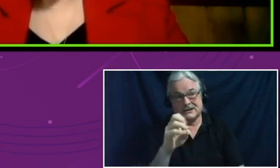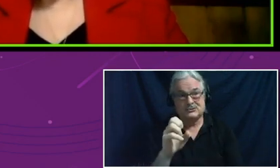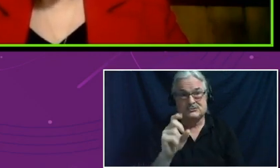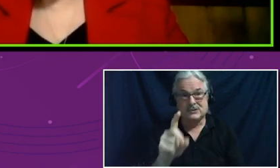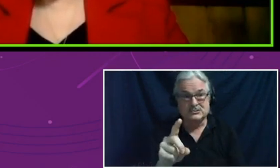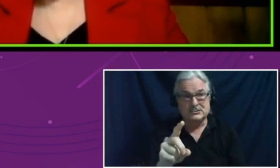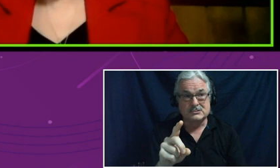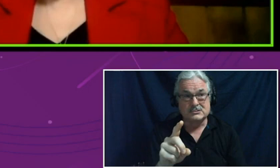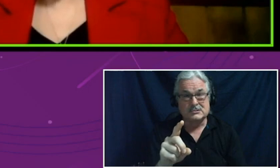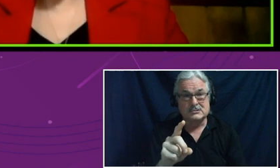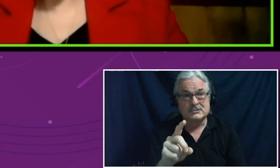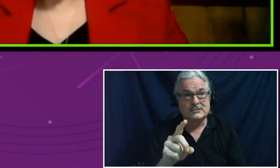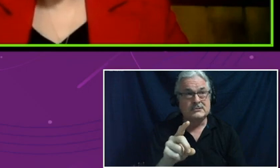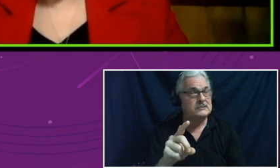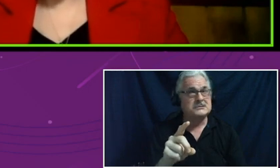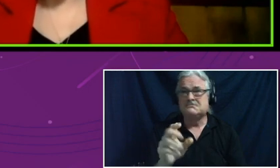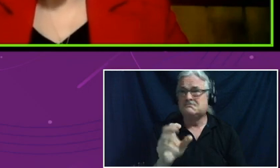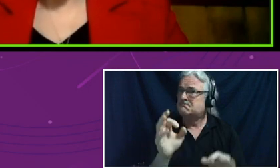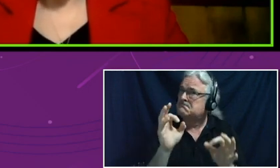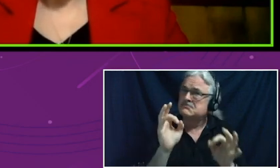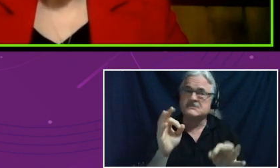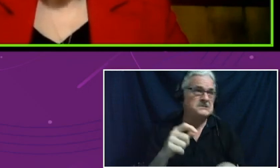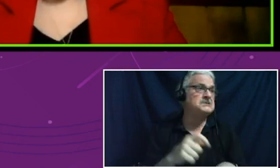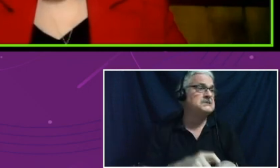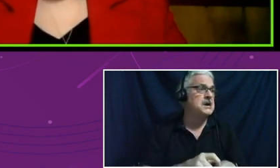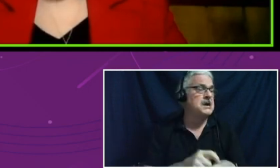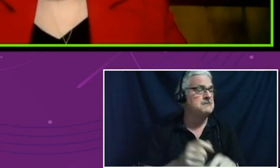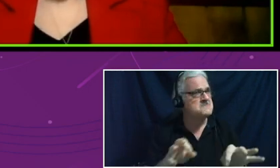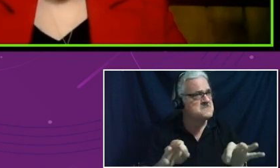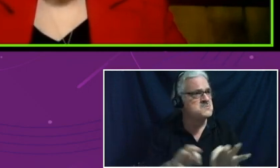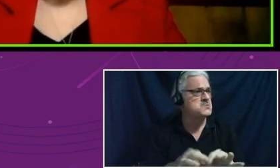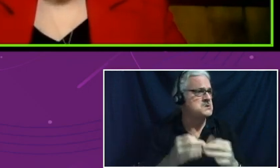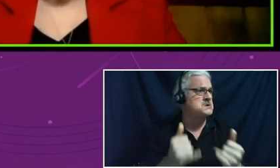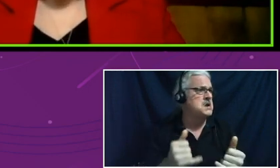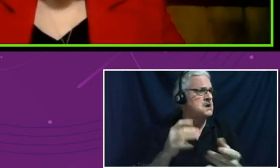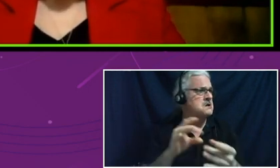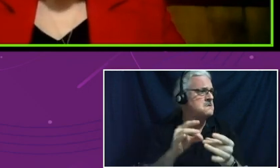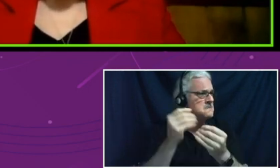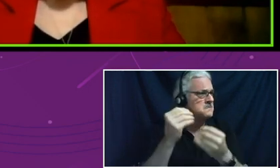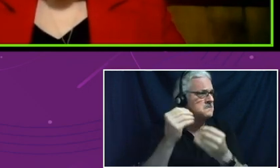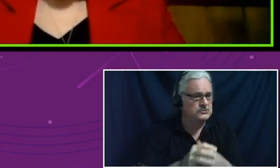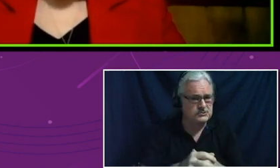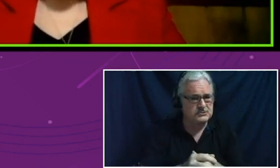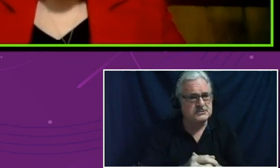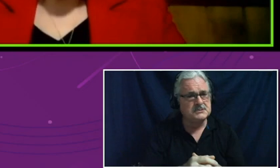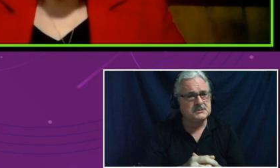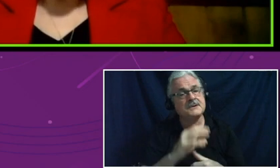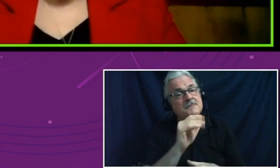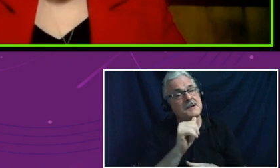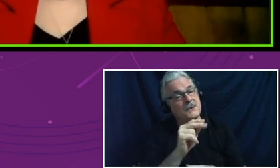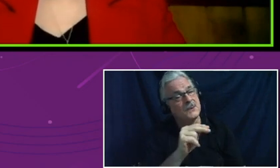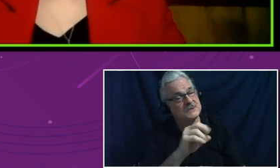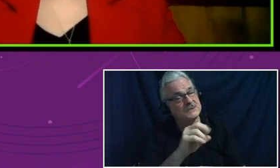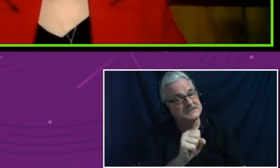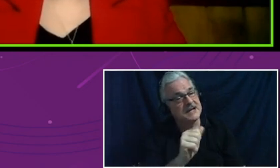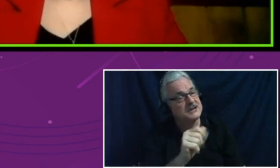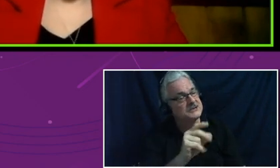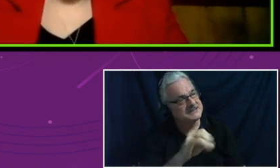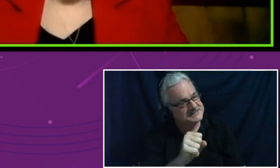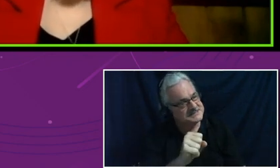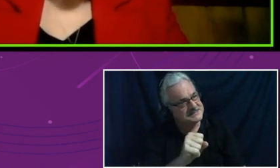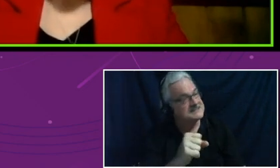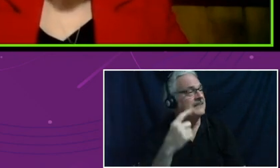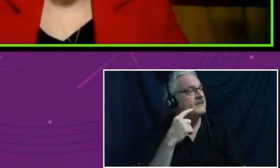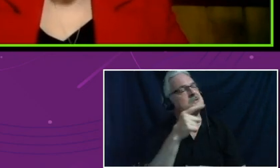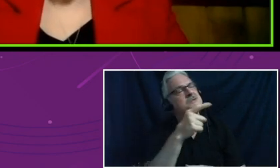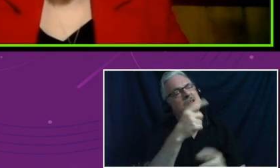Manos Antoninis, je pense que vous conviendrez que la pandémie a exposé de nombreuses fractures dans l'éducation et les sociétés. Vous pouvez nous en parler un peu plus. Vous êtes informé par le nouveau